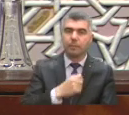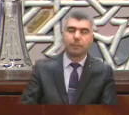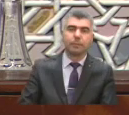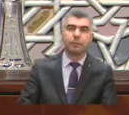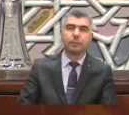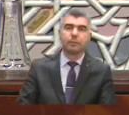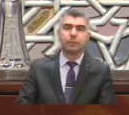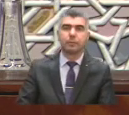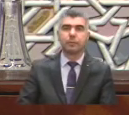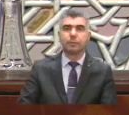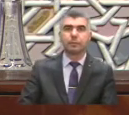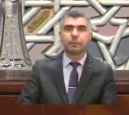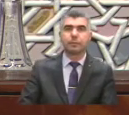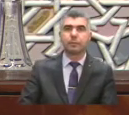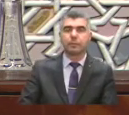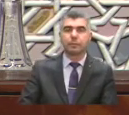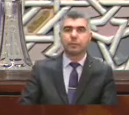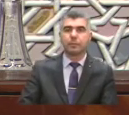المحترم.